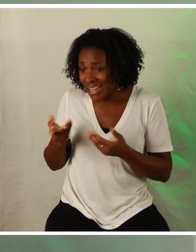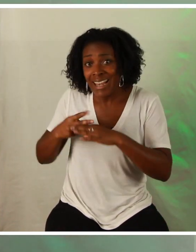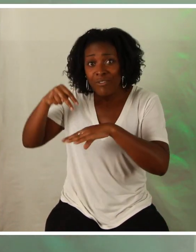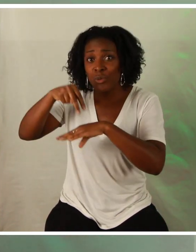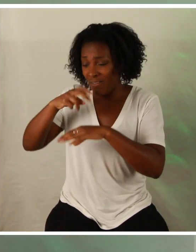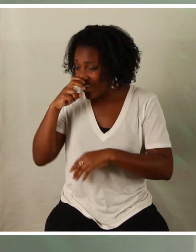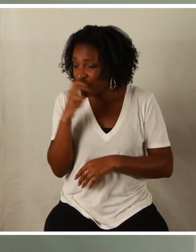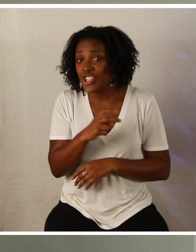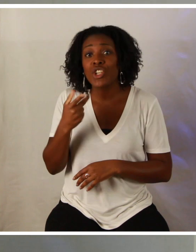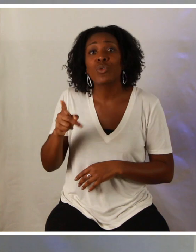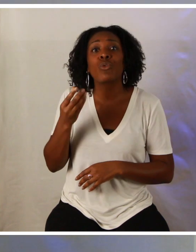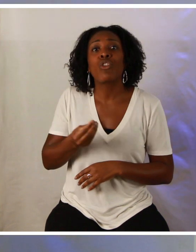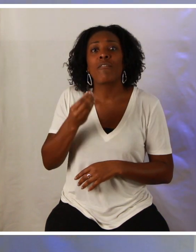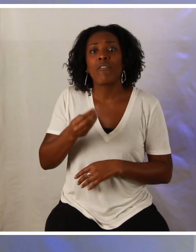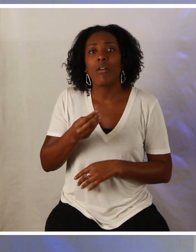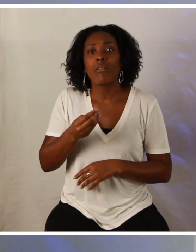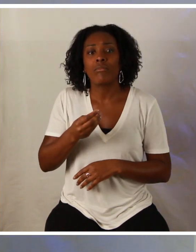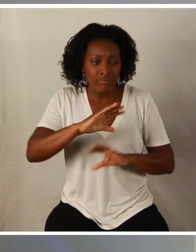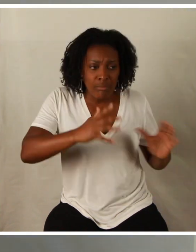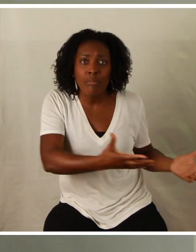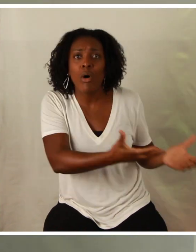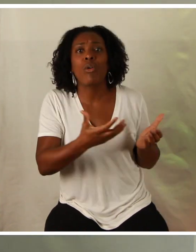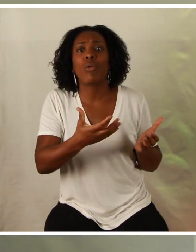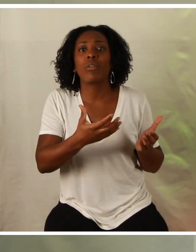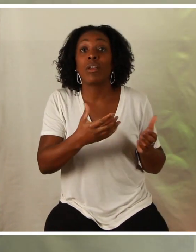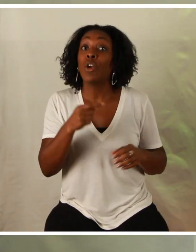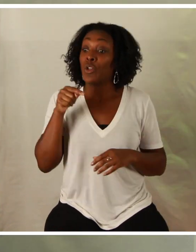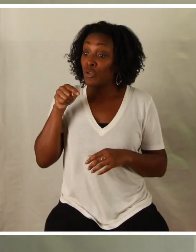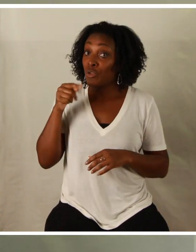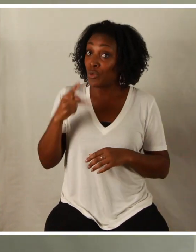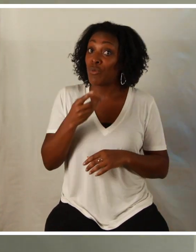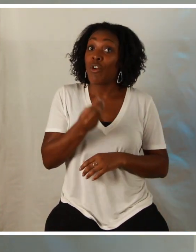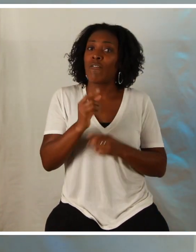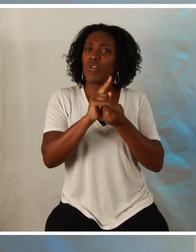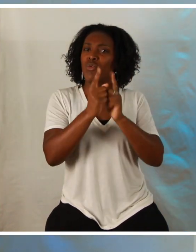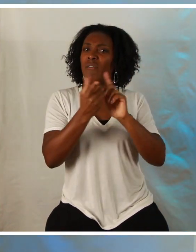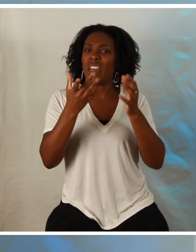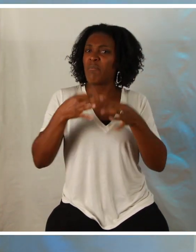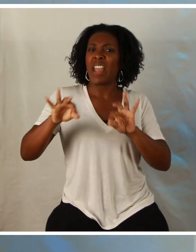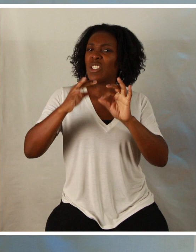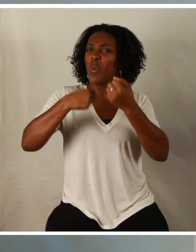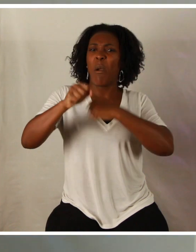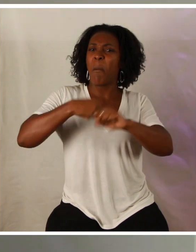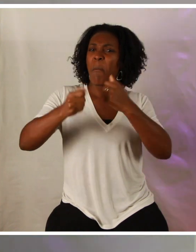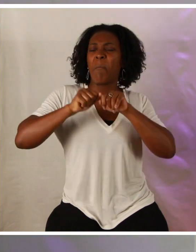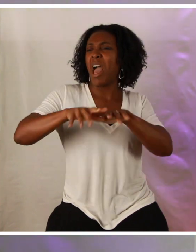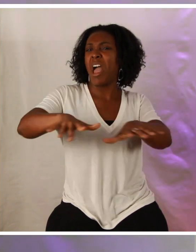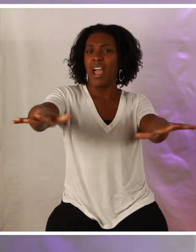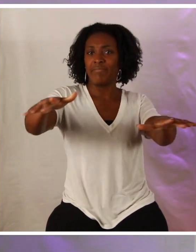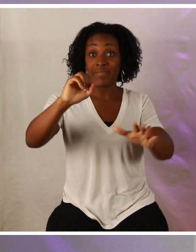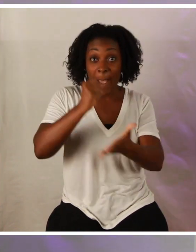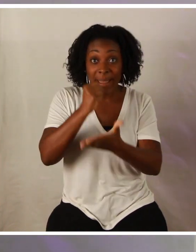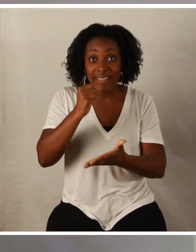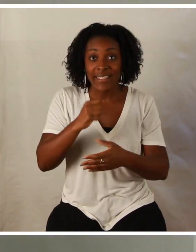Lève-toi, prends l'enfant, saisis-le de ta main, car je ferai de lui une grande nation. Amen.